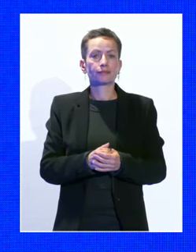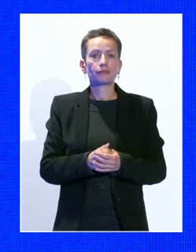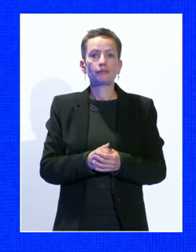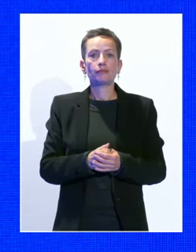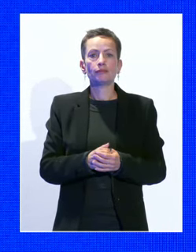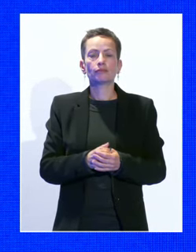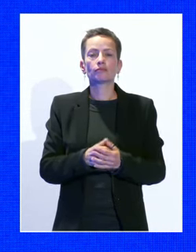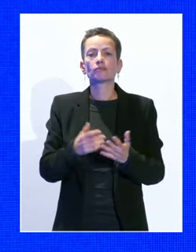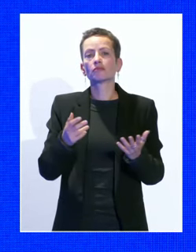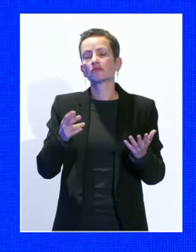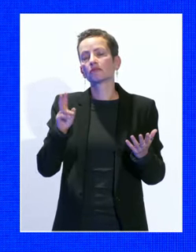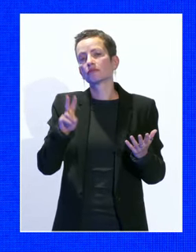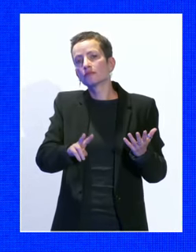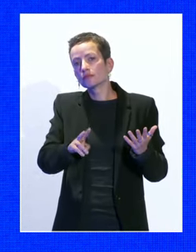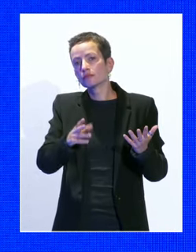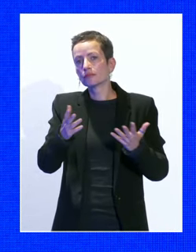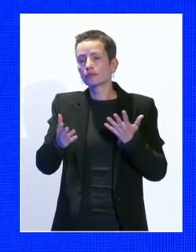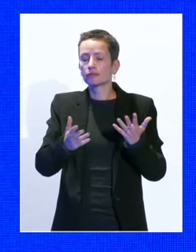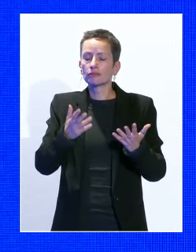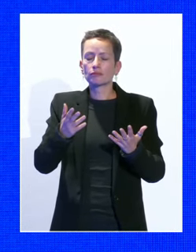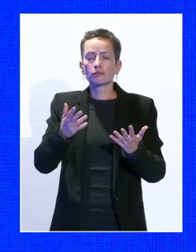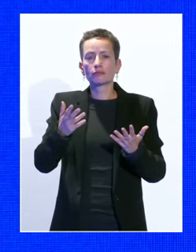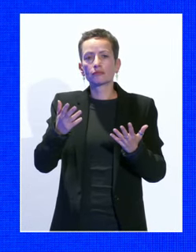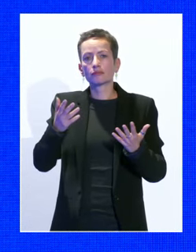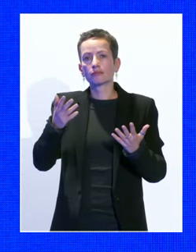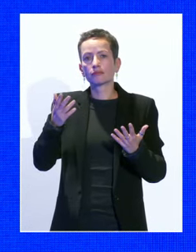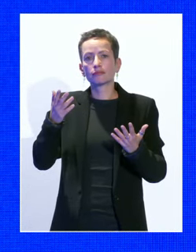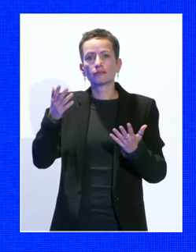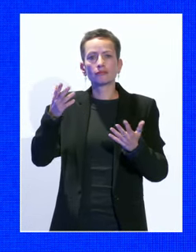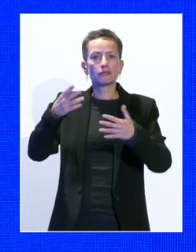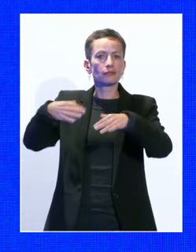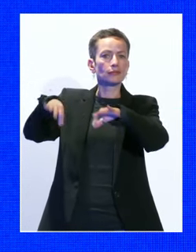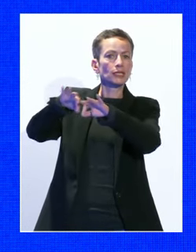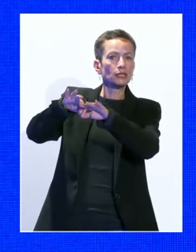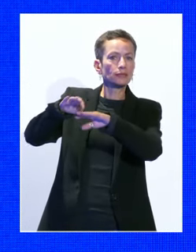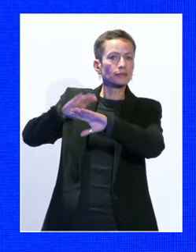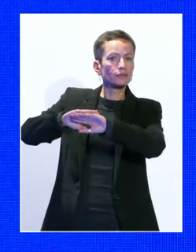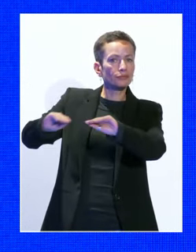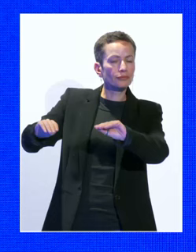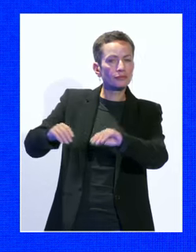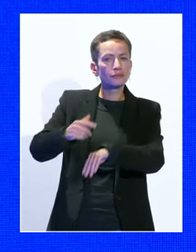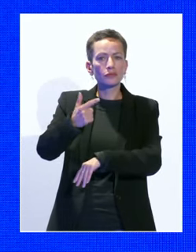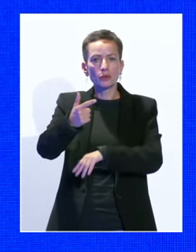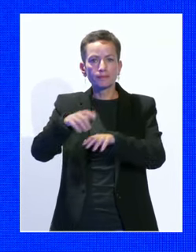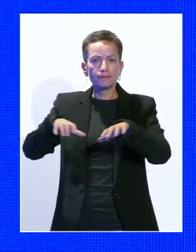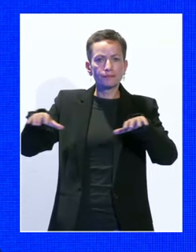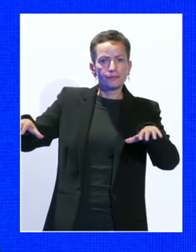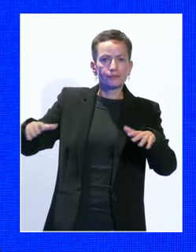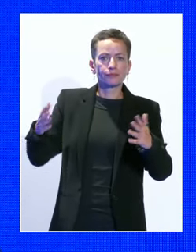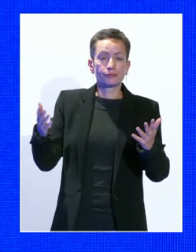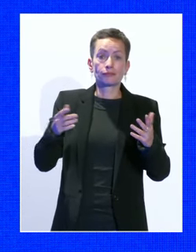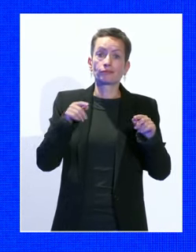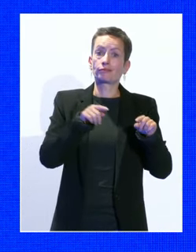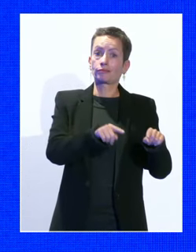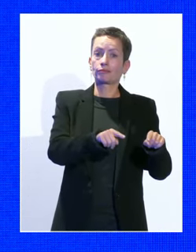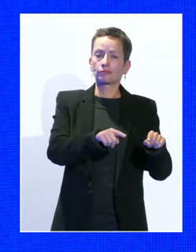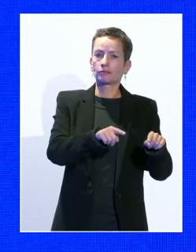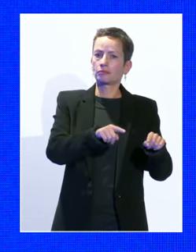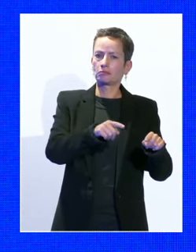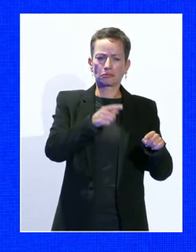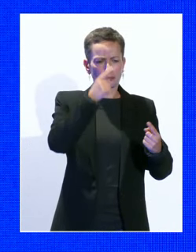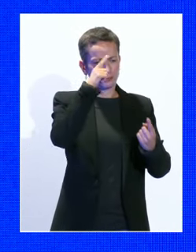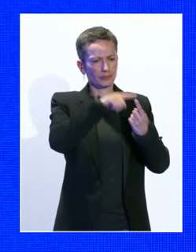deux mouvements ou deux exigences qui se conjuguent. Il y a celle du